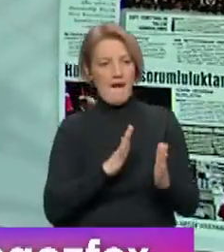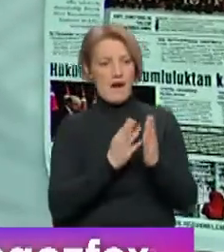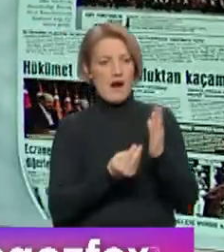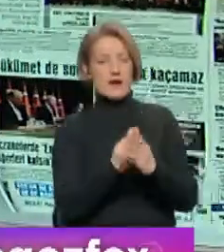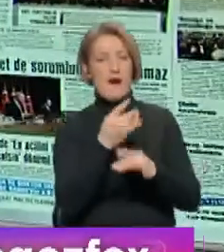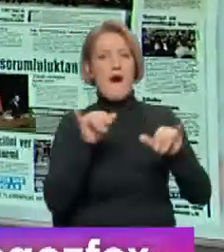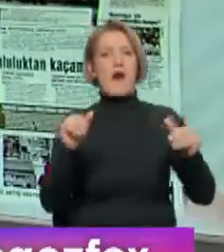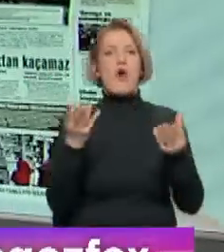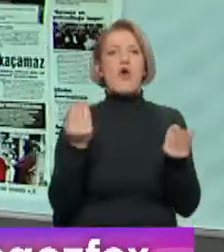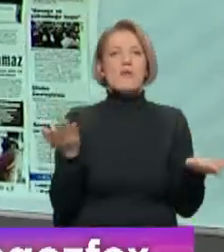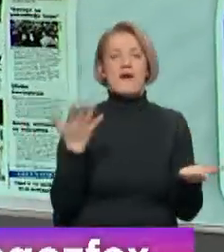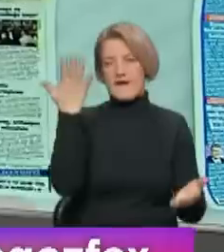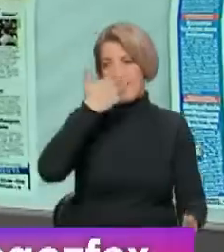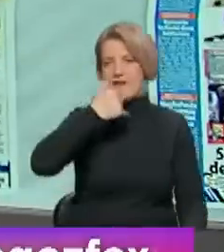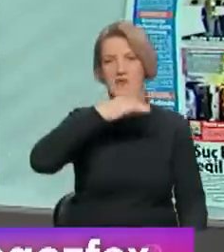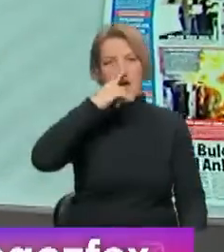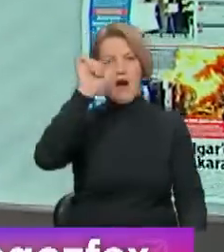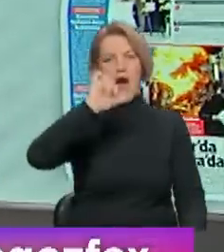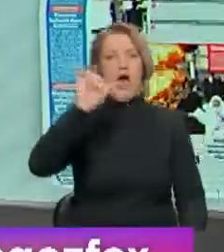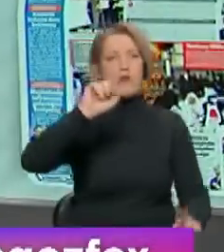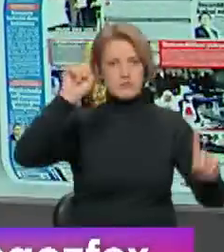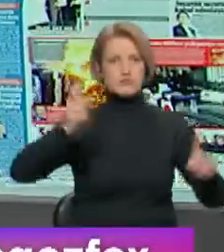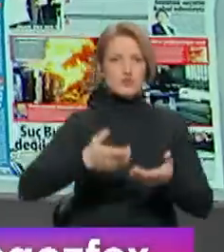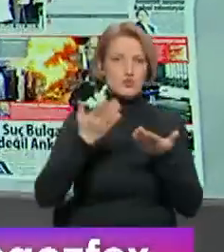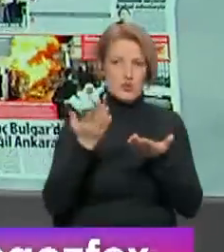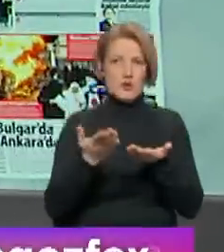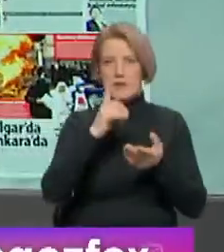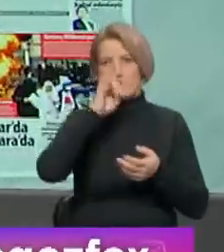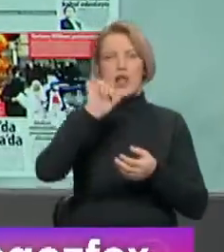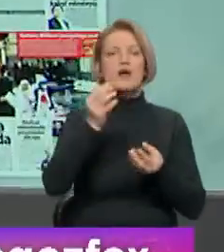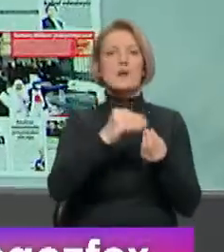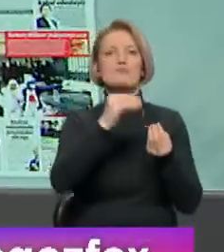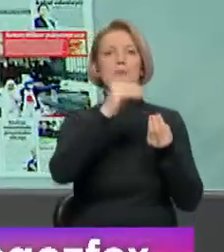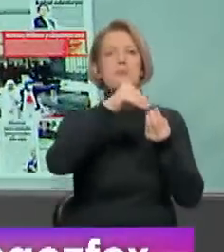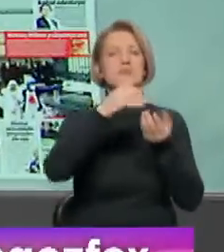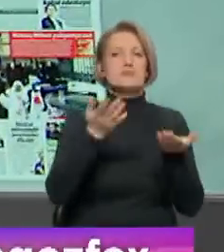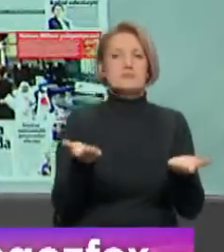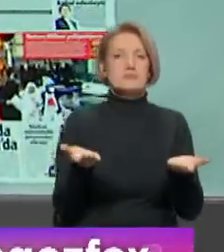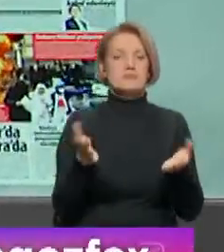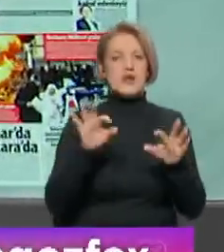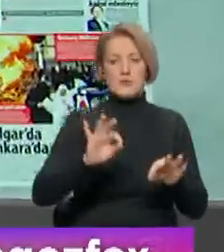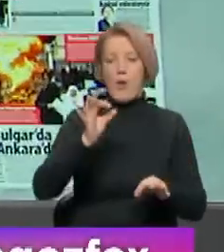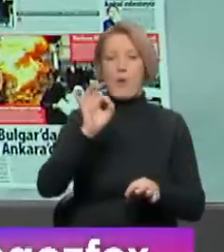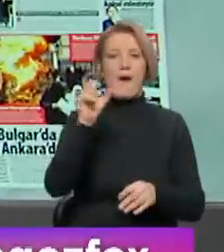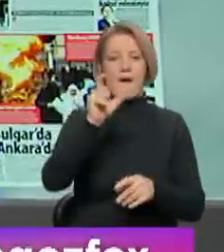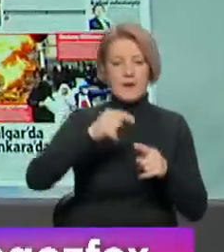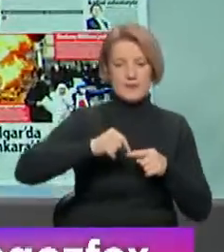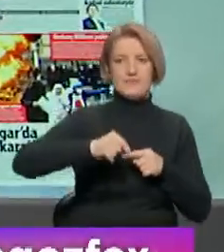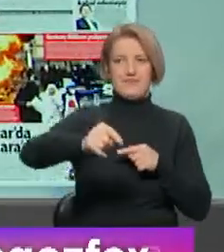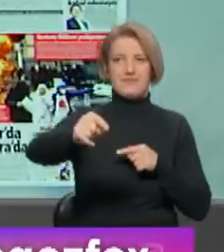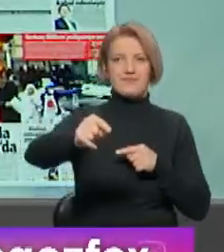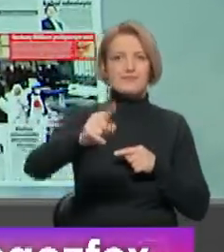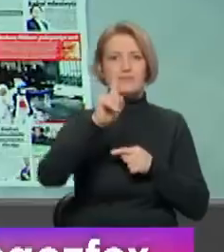aynı olmuyor Karadeniz'de gaz bulundukça doğalgaza zam geliyor şimdi Ocak ayı itibariyle